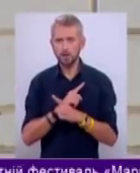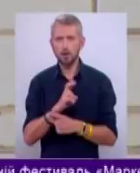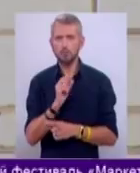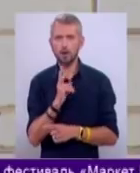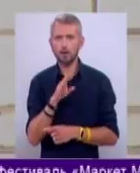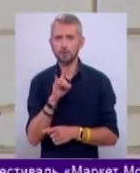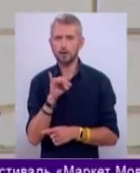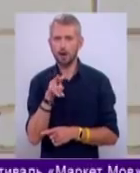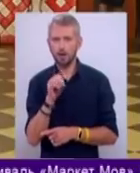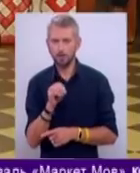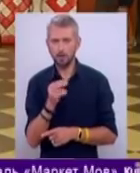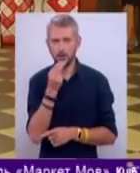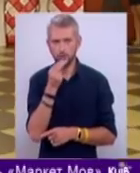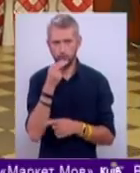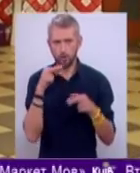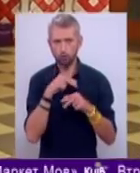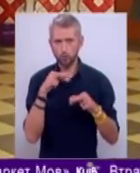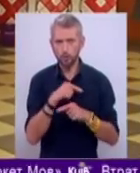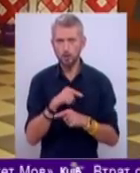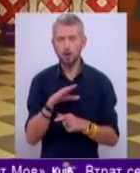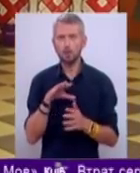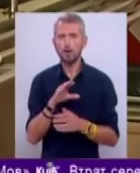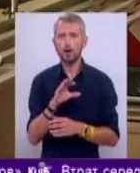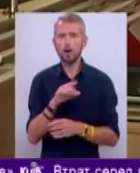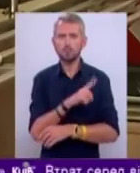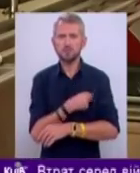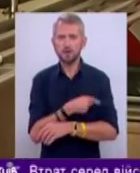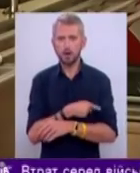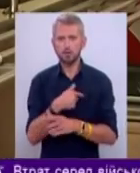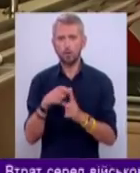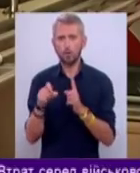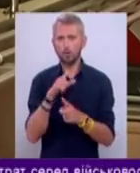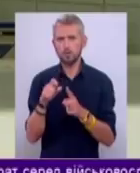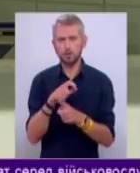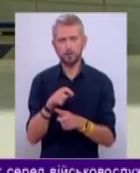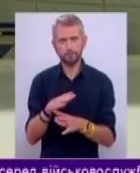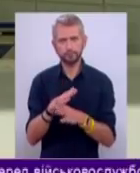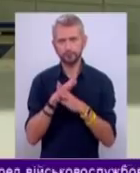– бактеріальне харчове отруєння. В Охмадиті нам в коментарі відмовили.